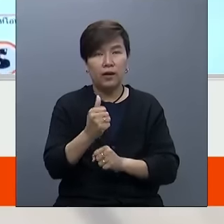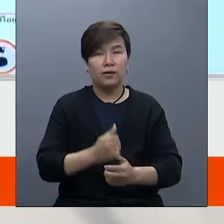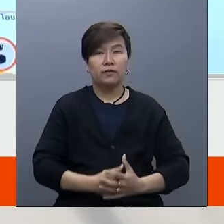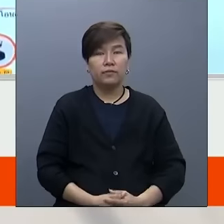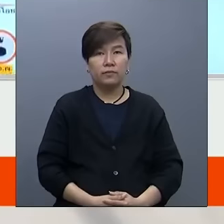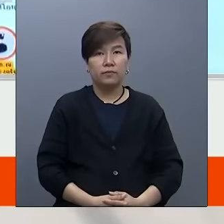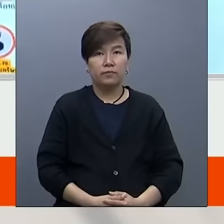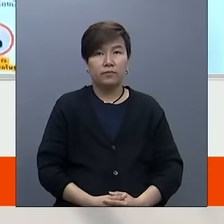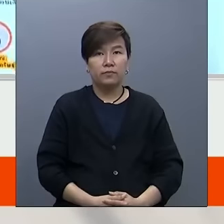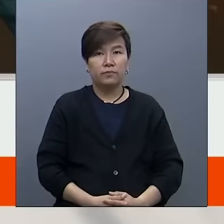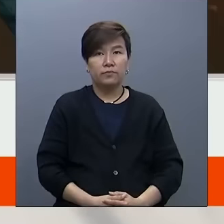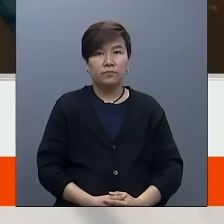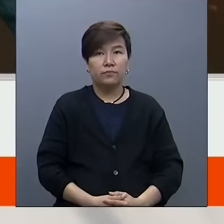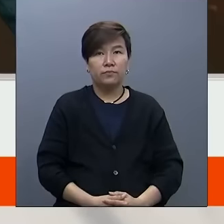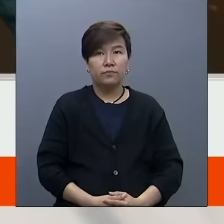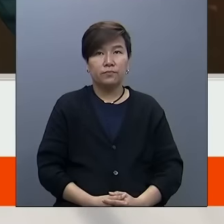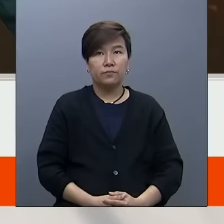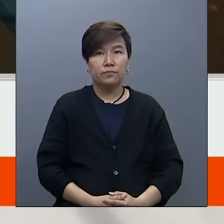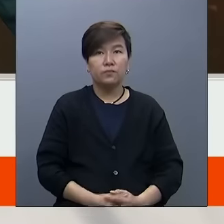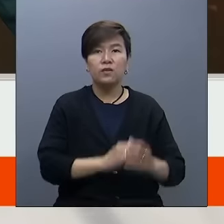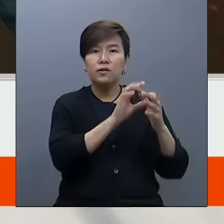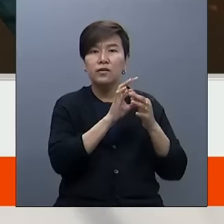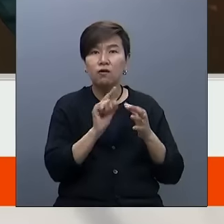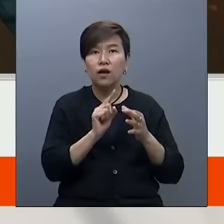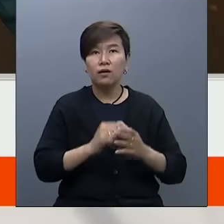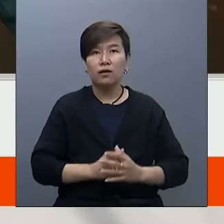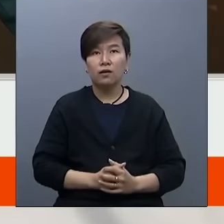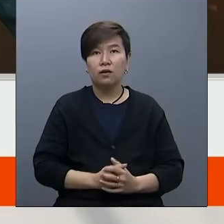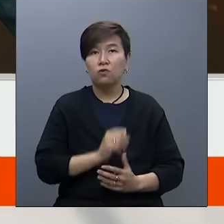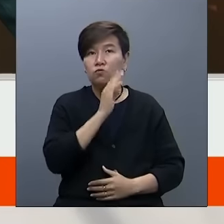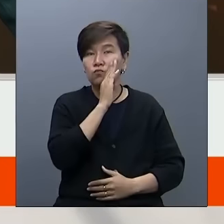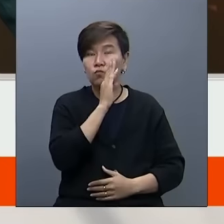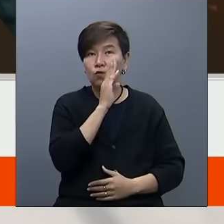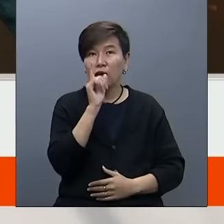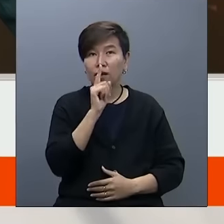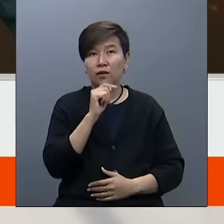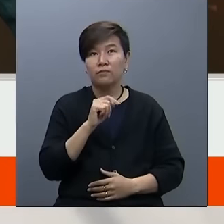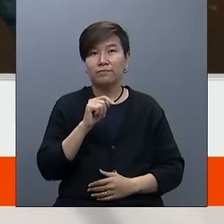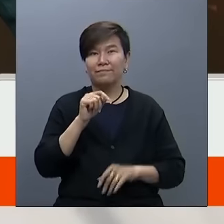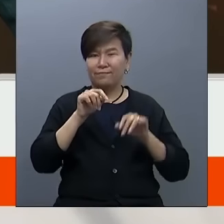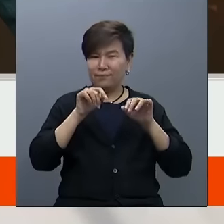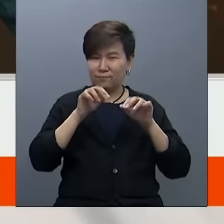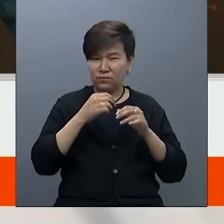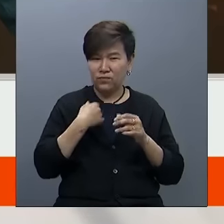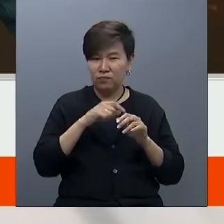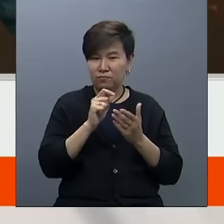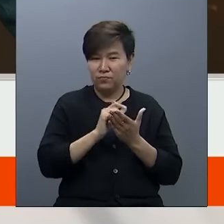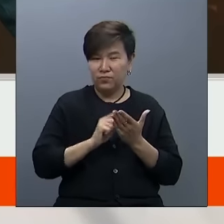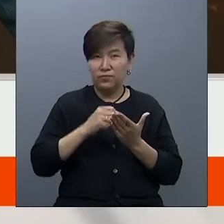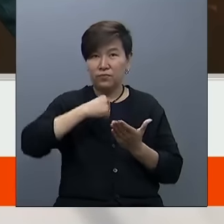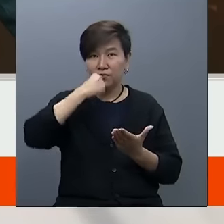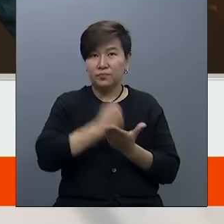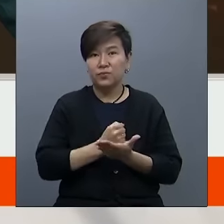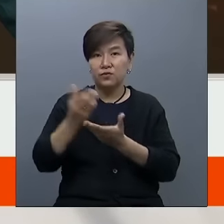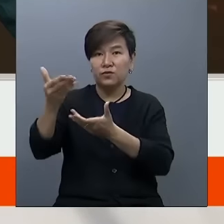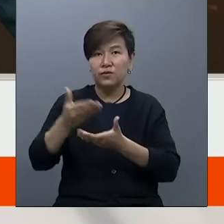นี้ครับ ค่ะดังนั้นก็จะเข้ากับหลักเกณฑ์เลยหรือเปล่าคะถ้าสมมติว่าในวันที่มีการออกหมายเรียกรองผบ.ตร.ไปแล้วรองโจ๊กไม่ได้ไป